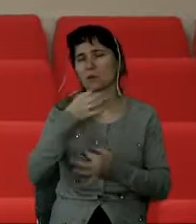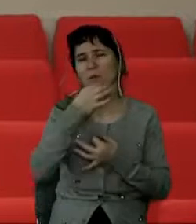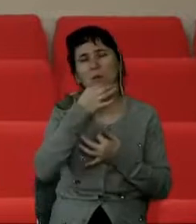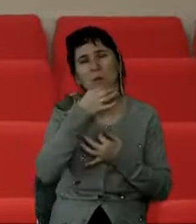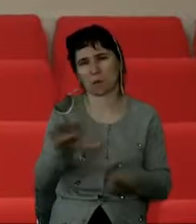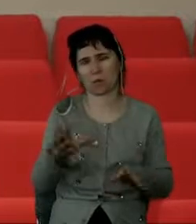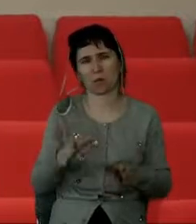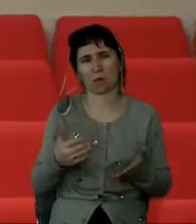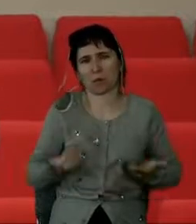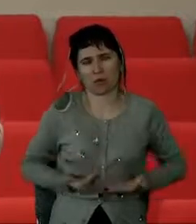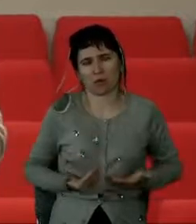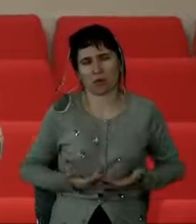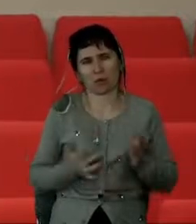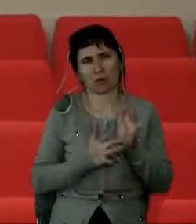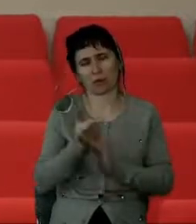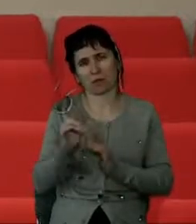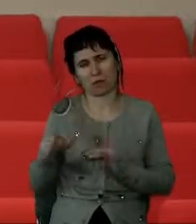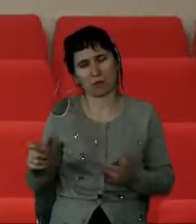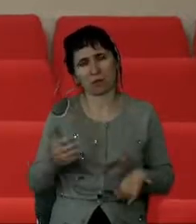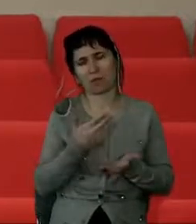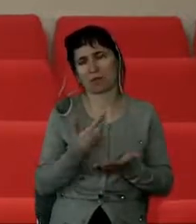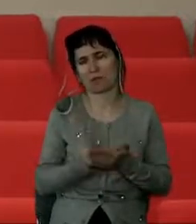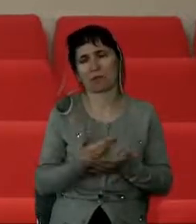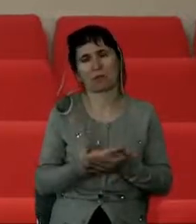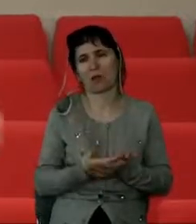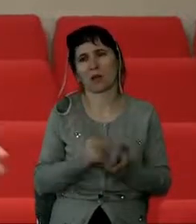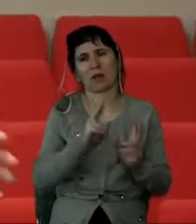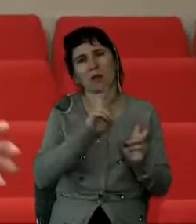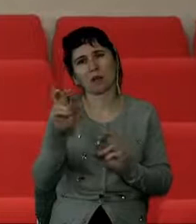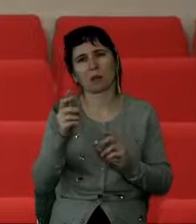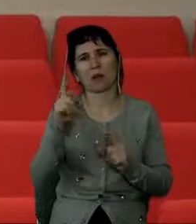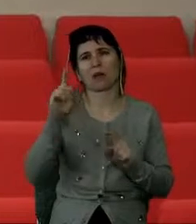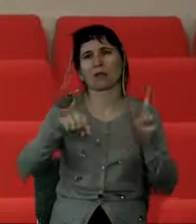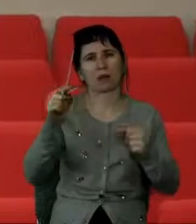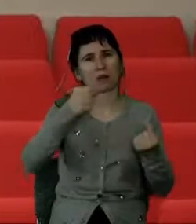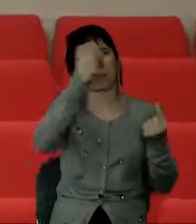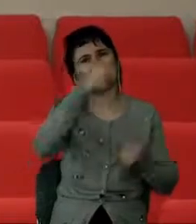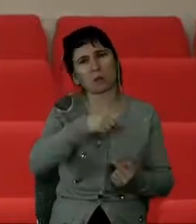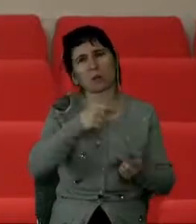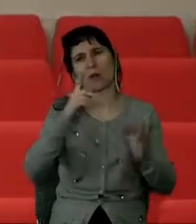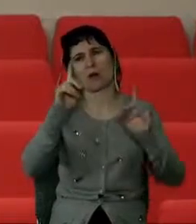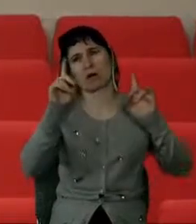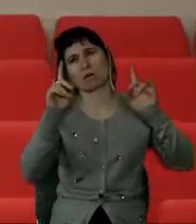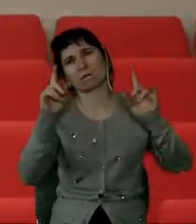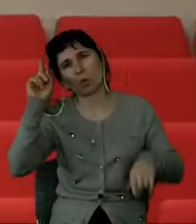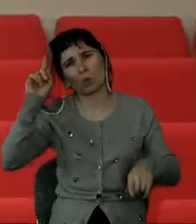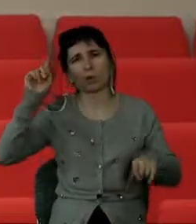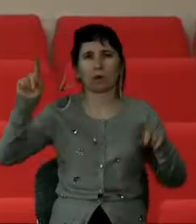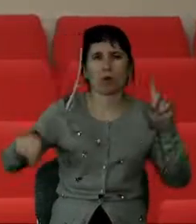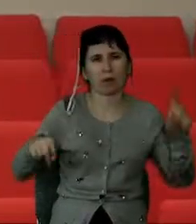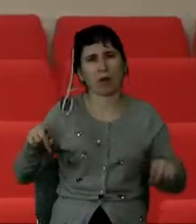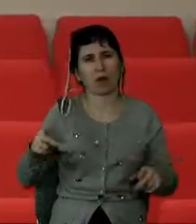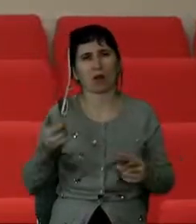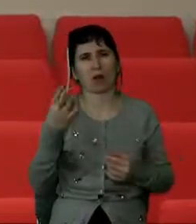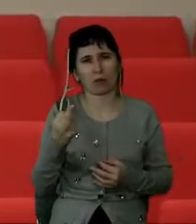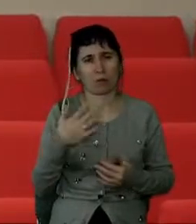християнина. Є теми, які актуальні, наприклад, там періодично вони так виникають в нашому житті.